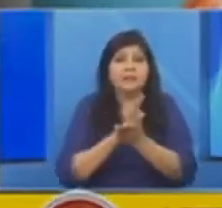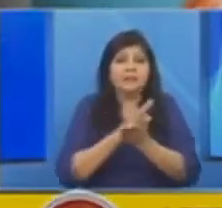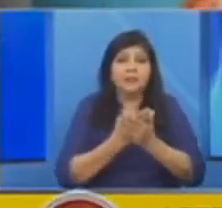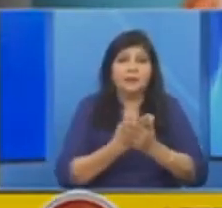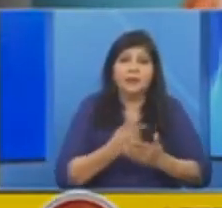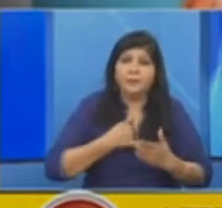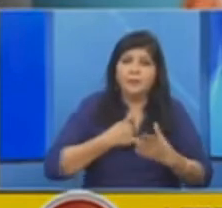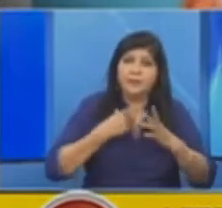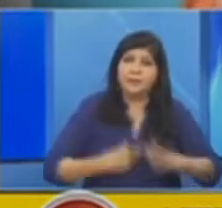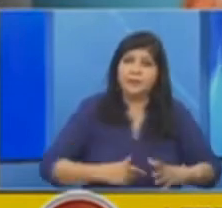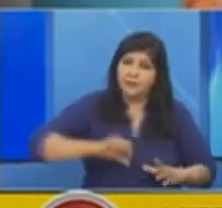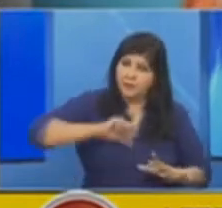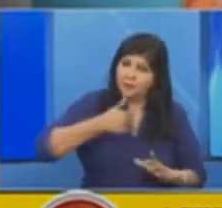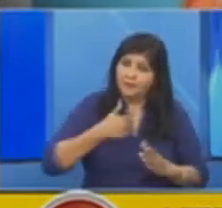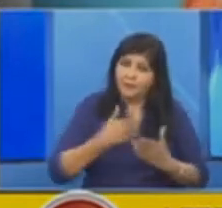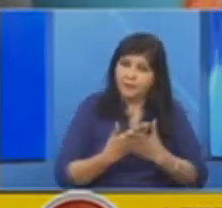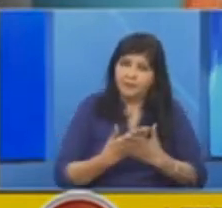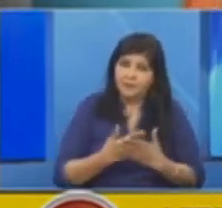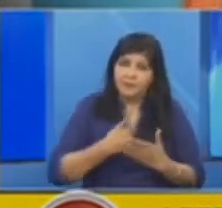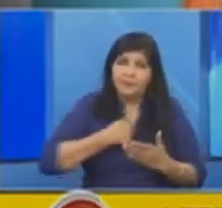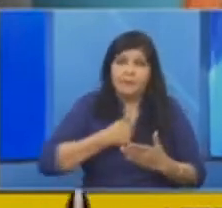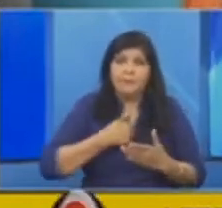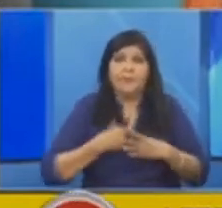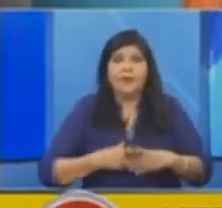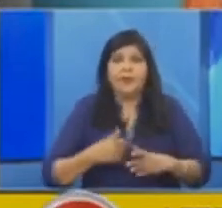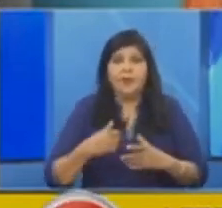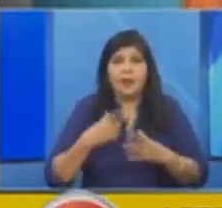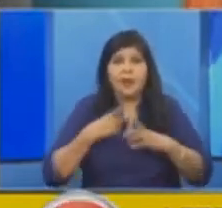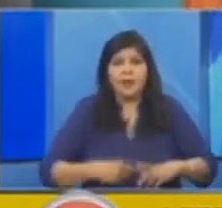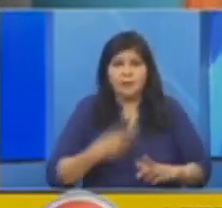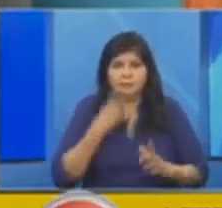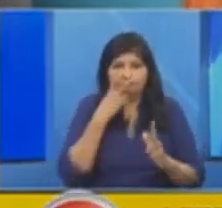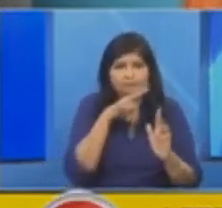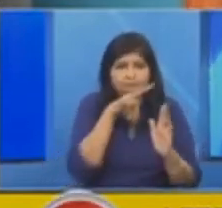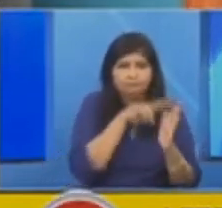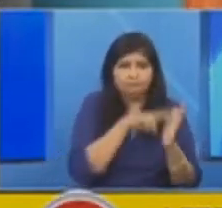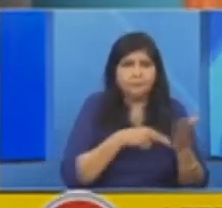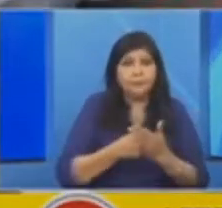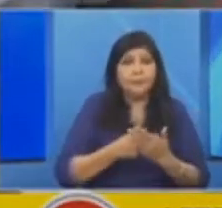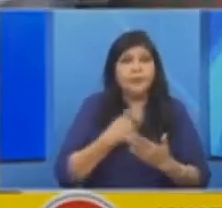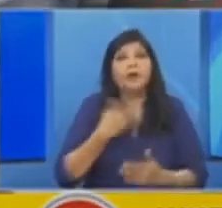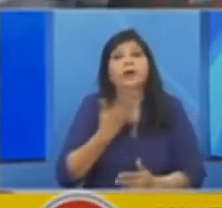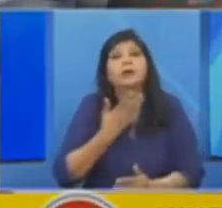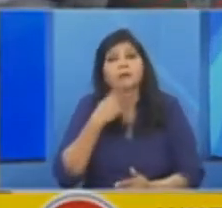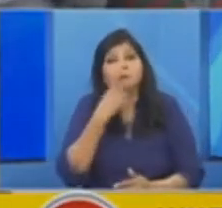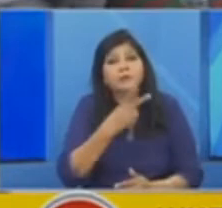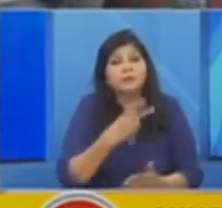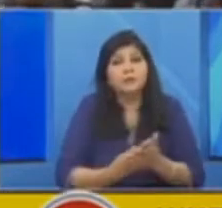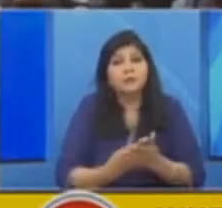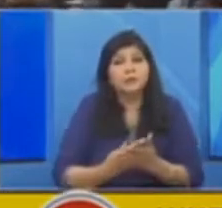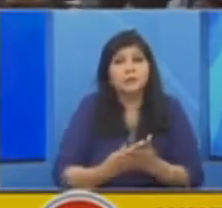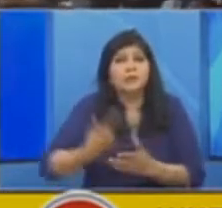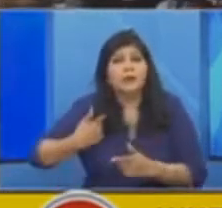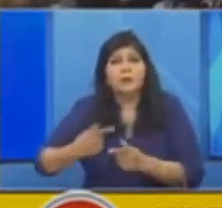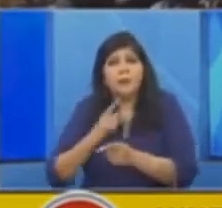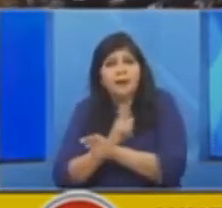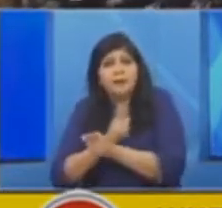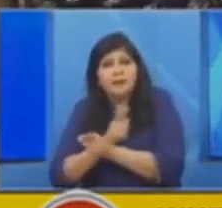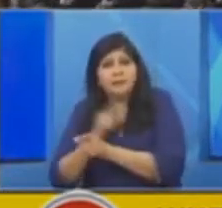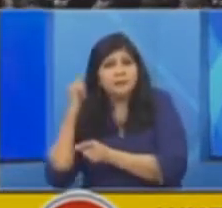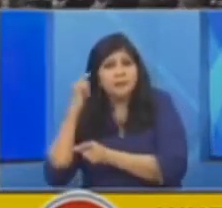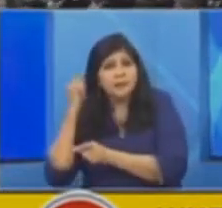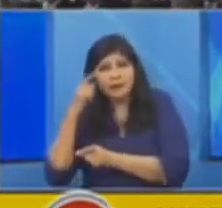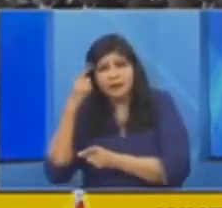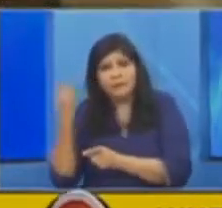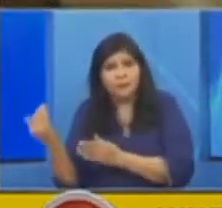अपने जीवन की सफलताओं को, अपनी जीवन यात्रा को देखते हैं, तो हमें अपने किसी ने किसी सिख्षक की याद